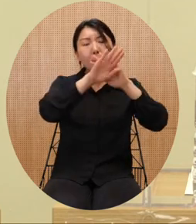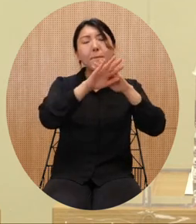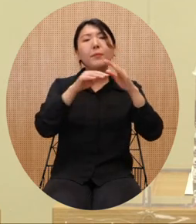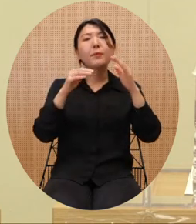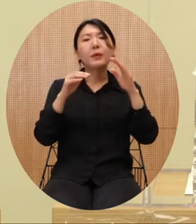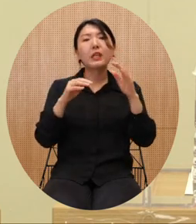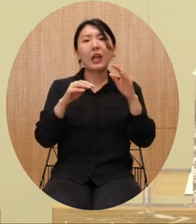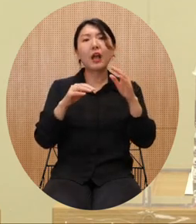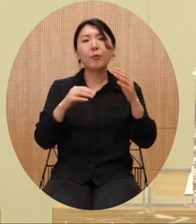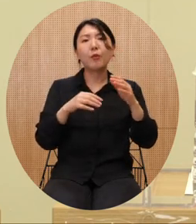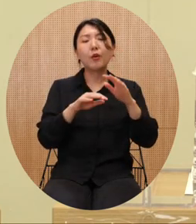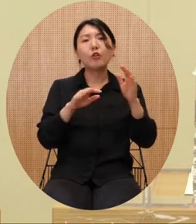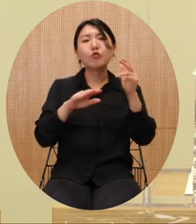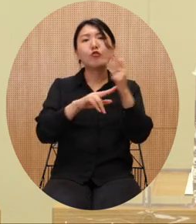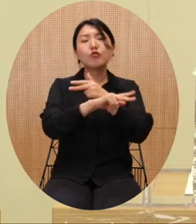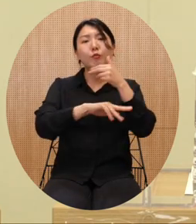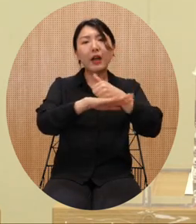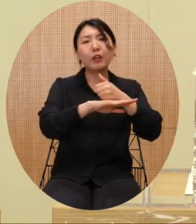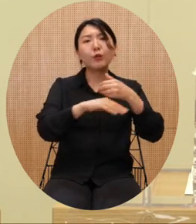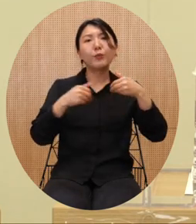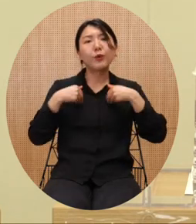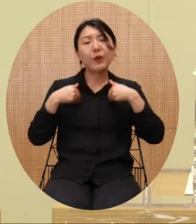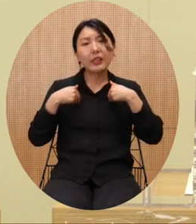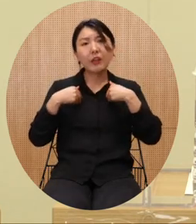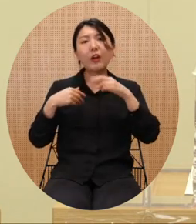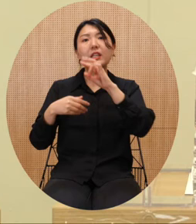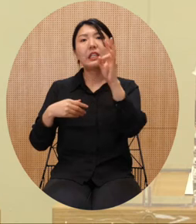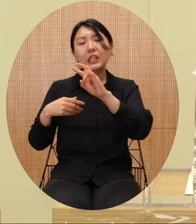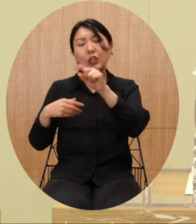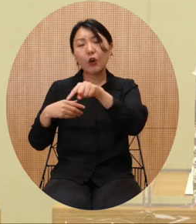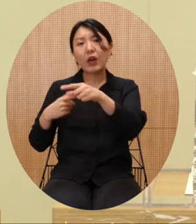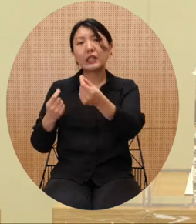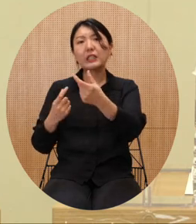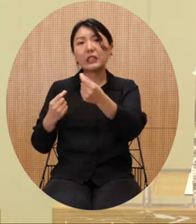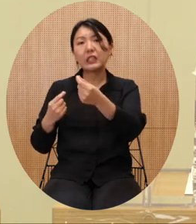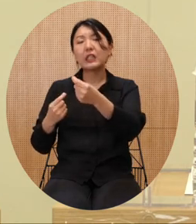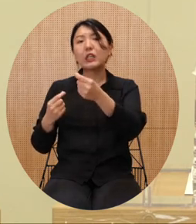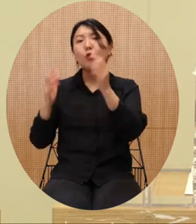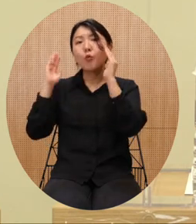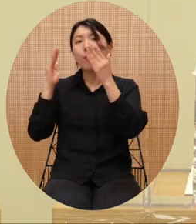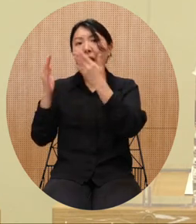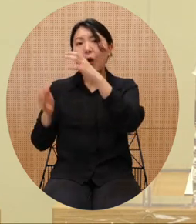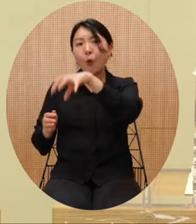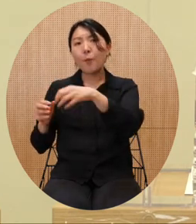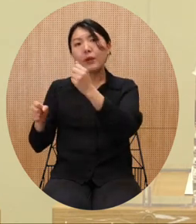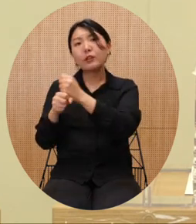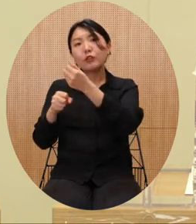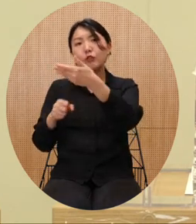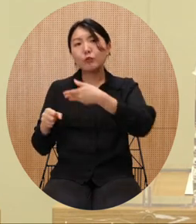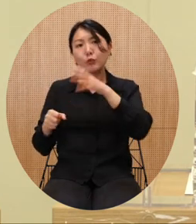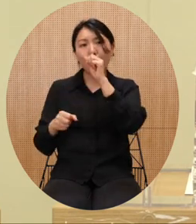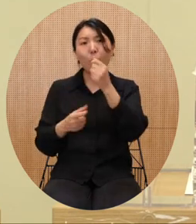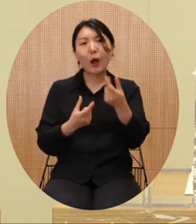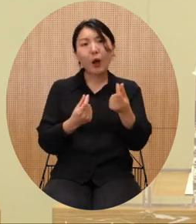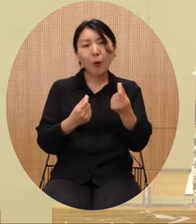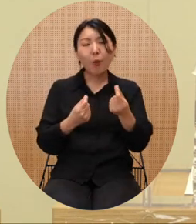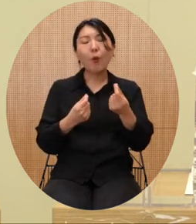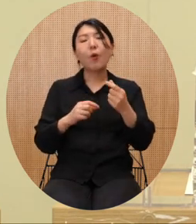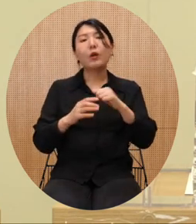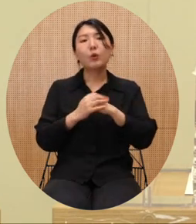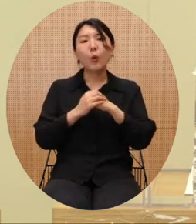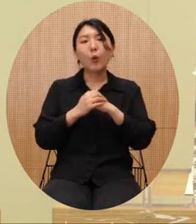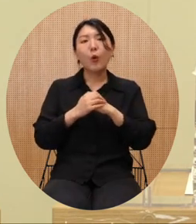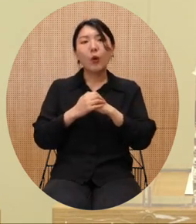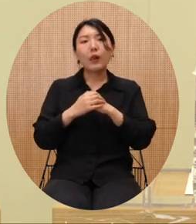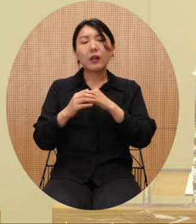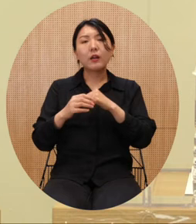공공형 독서실을 시흥해서 주거 빈곤 밀집 지역을 마련해 주시면 좋겠다는 생각이 들고요. 소규모의 소셜 믹스가 가능한 다양한